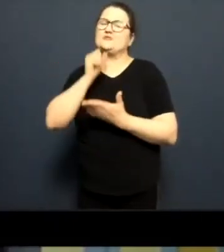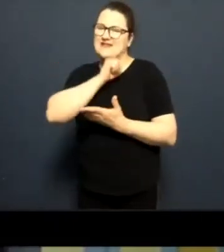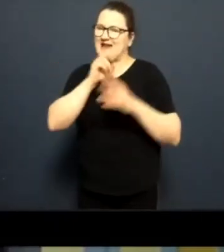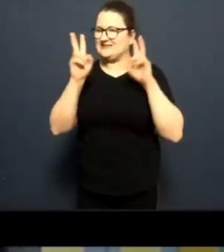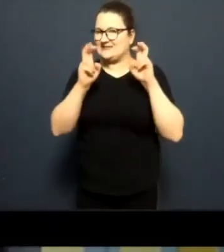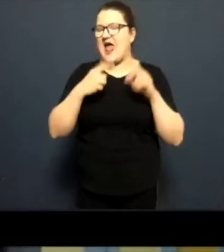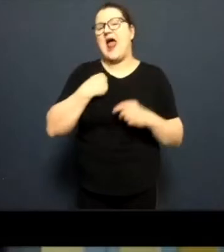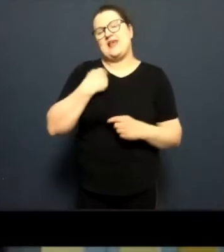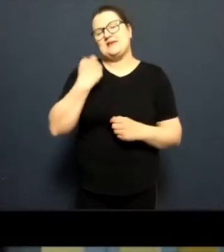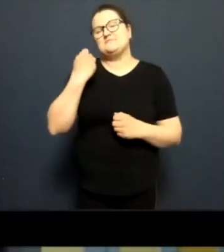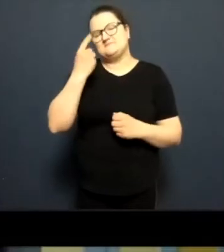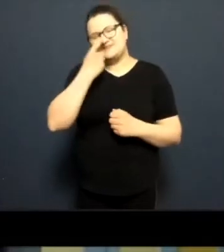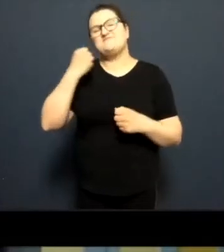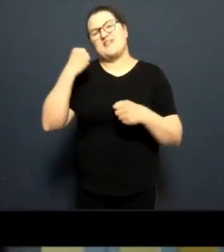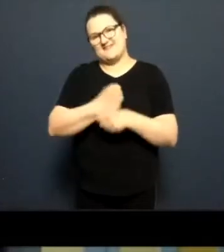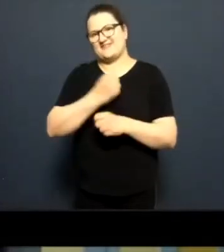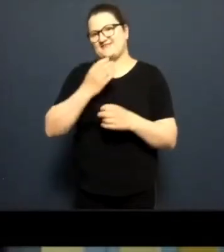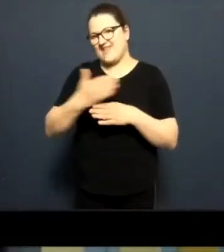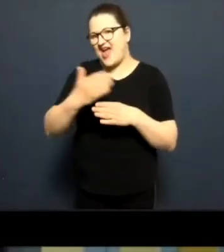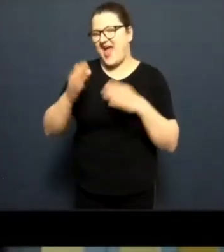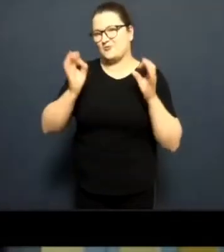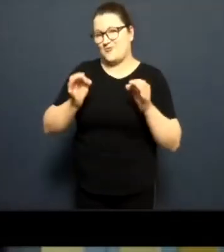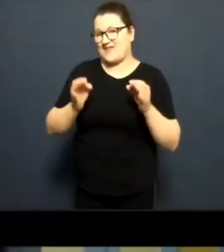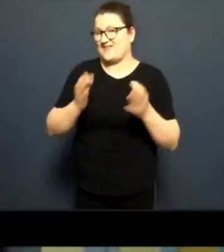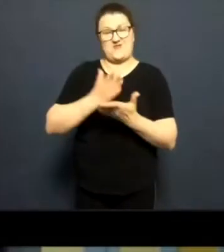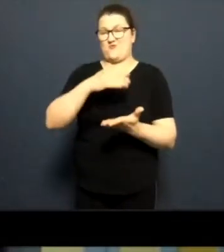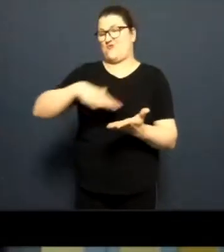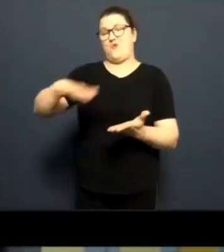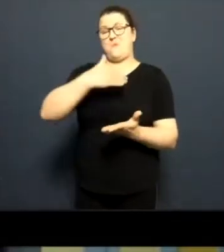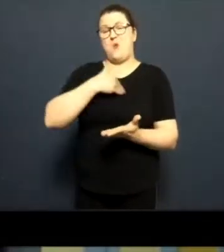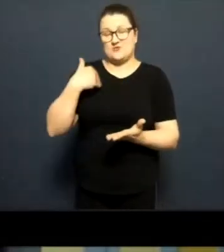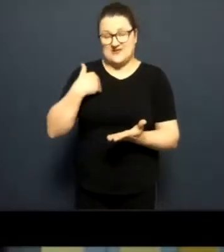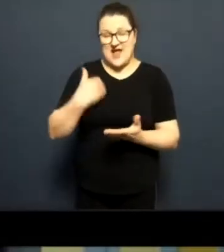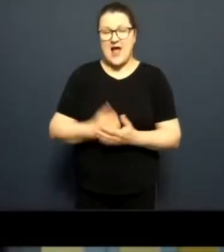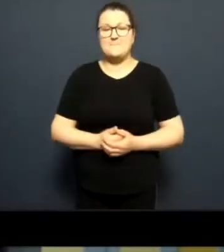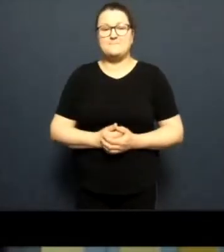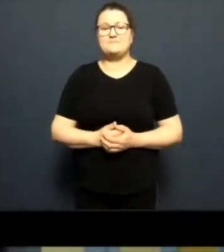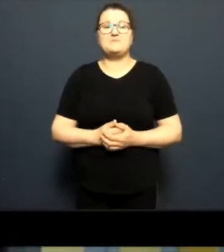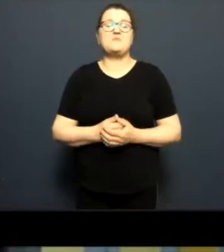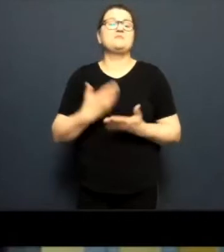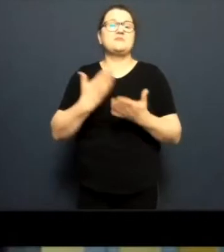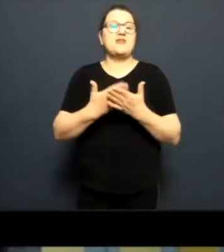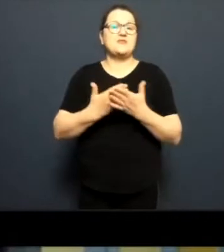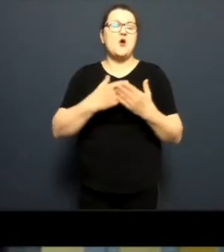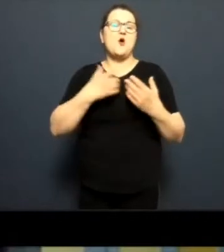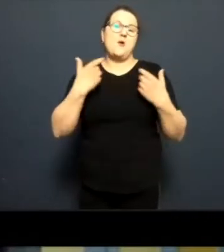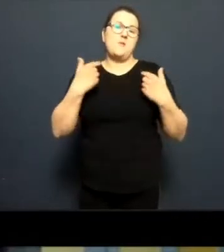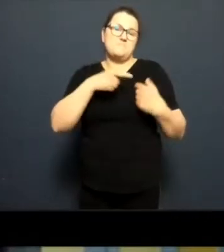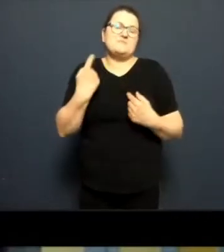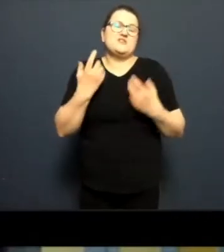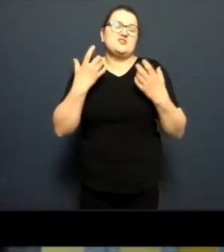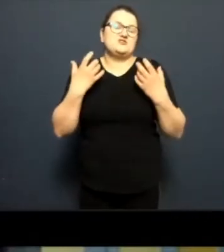niestety aktualnym nie tylko w Polsce. Ponieważ żyjemy w kulturze obrazkowej,